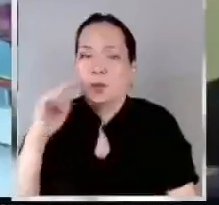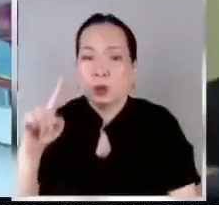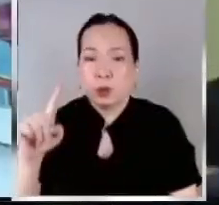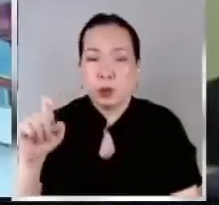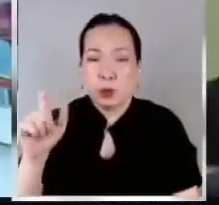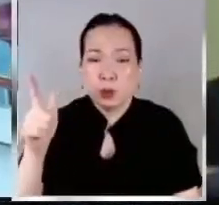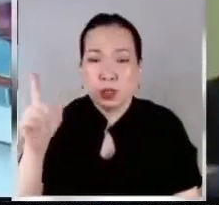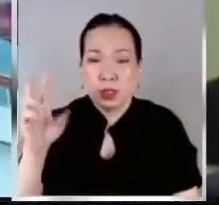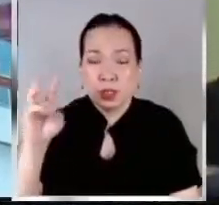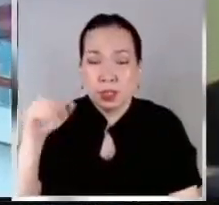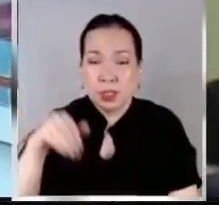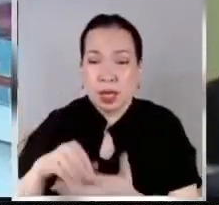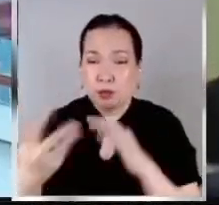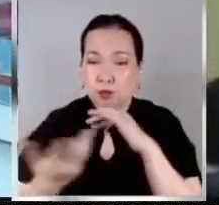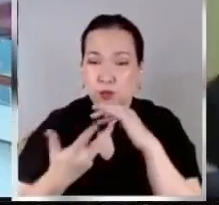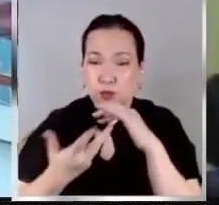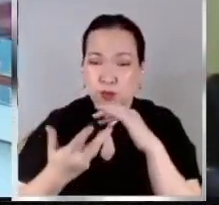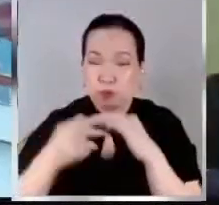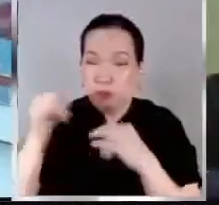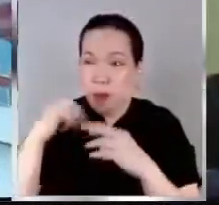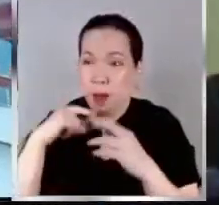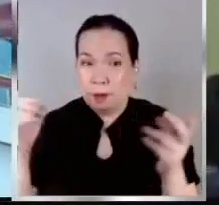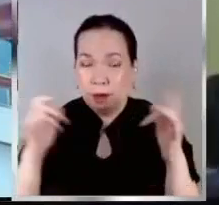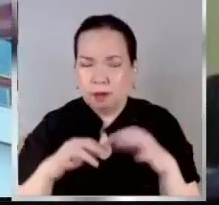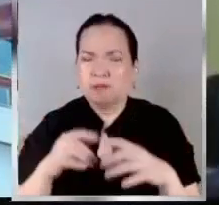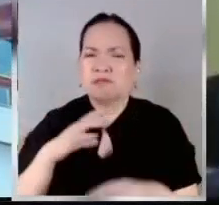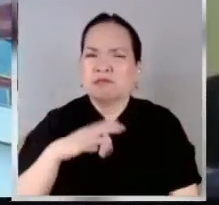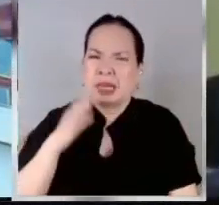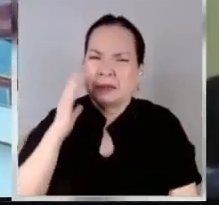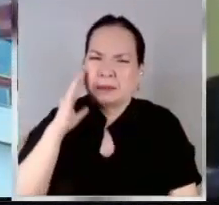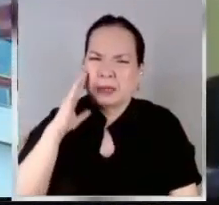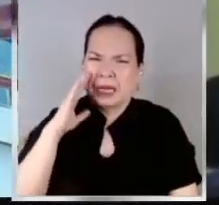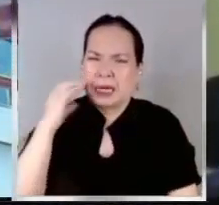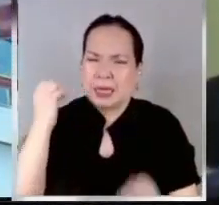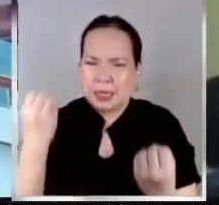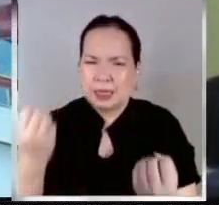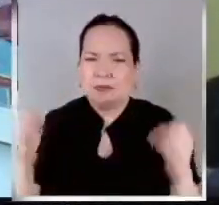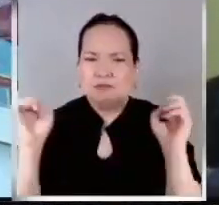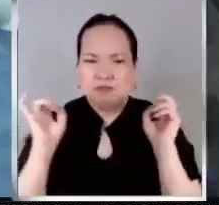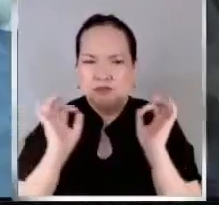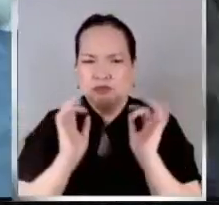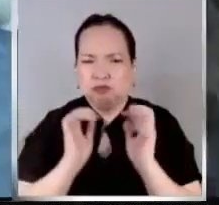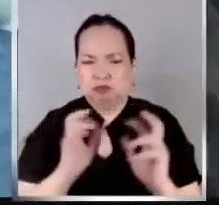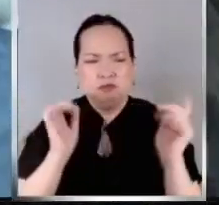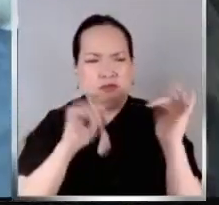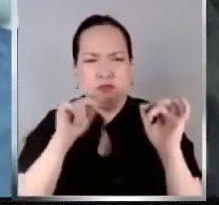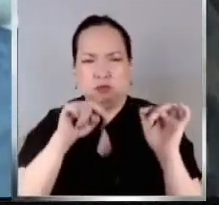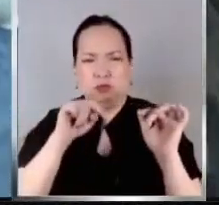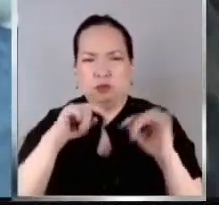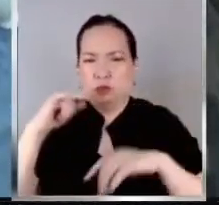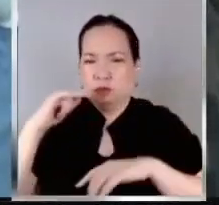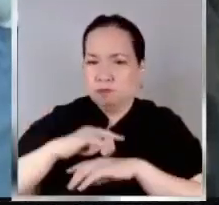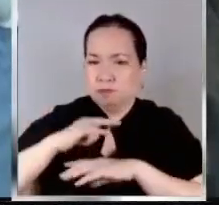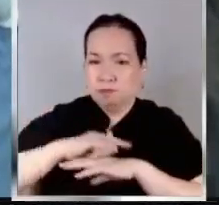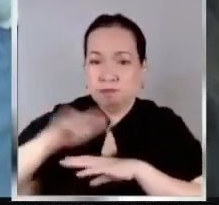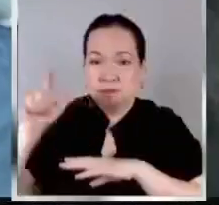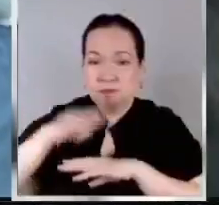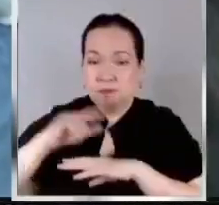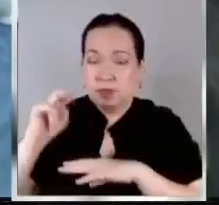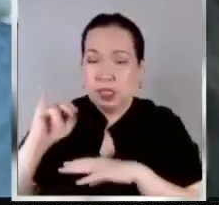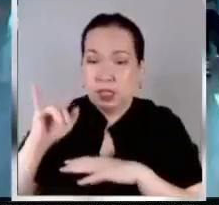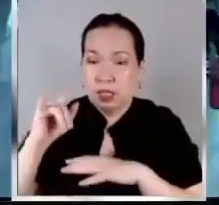We expect naman po talaga tuloy-tuloy ang pagdagsa or pagpupunta ng ating mga biyahero, both arriving